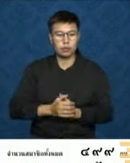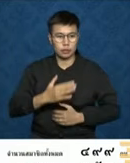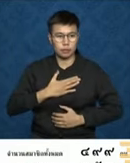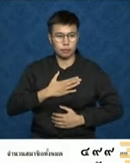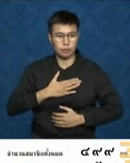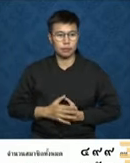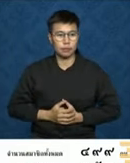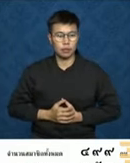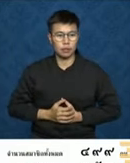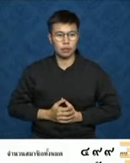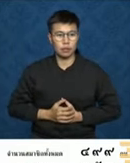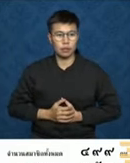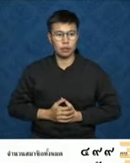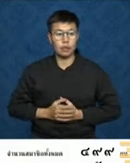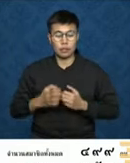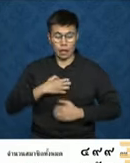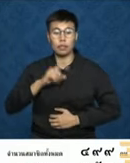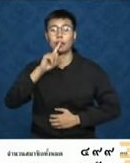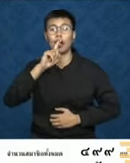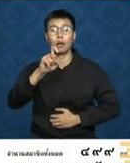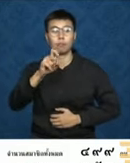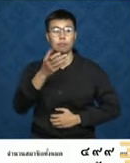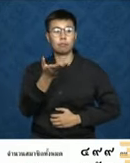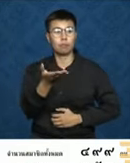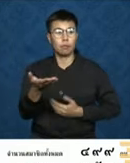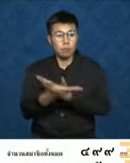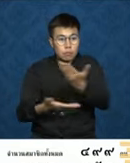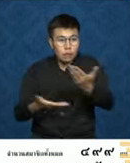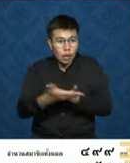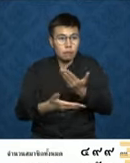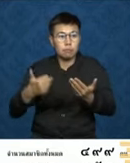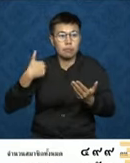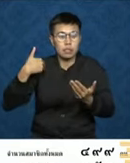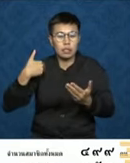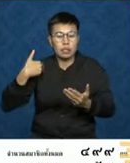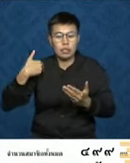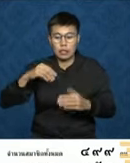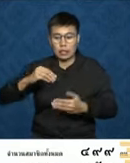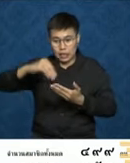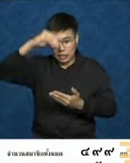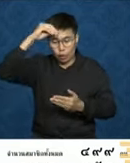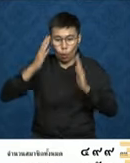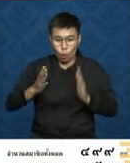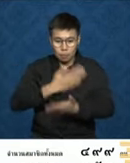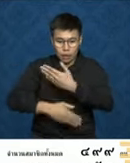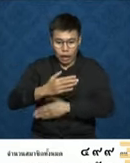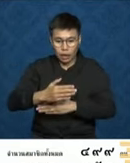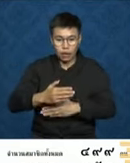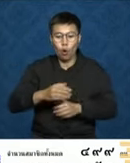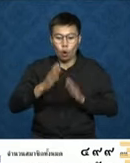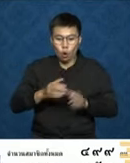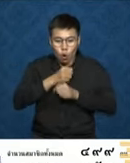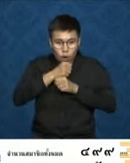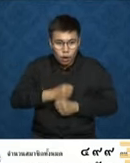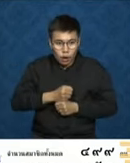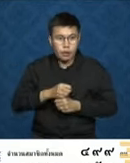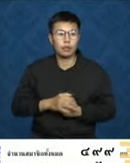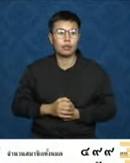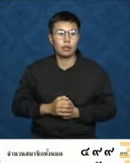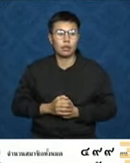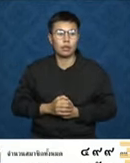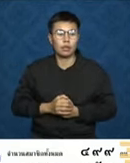จึงหารือในเรื่องนี้ซึ่งมีทั้งเด็กนักเรียนคนพิการผู้สูงอายุไม่